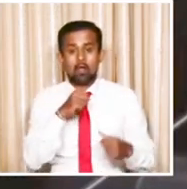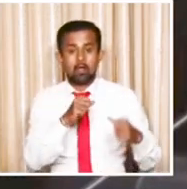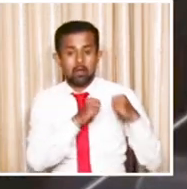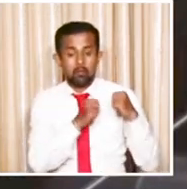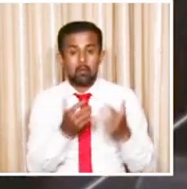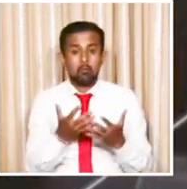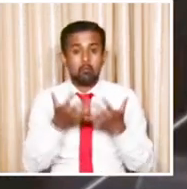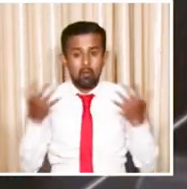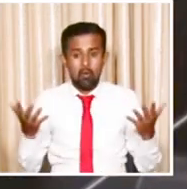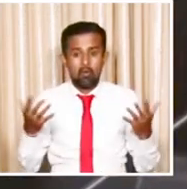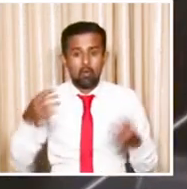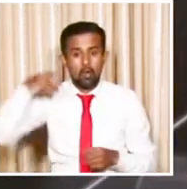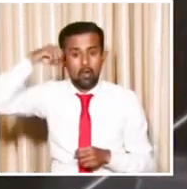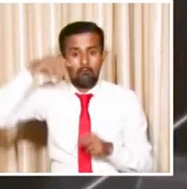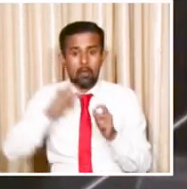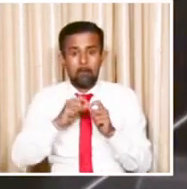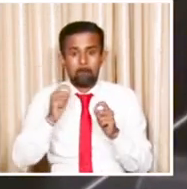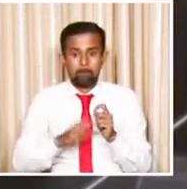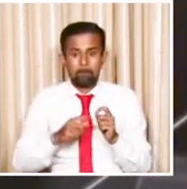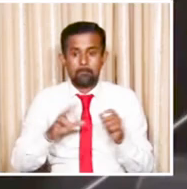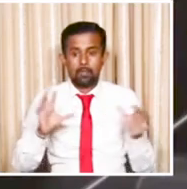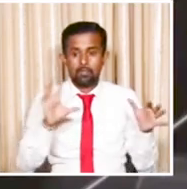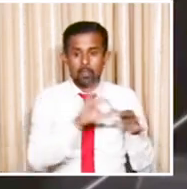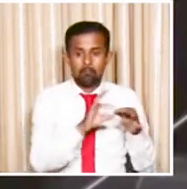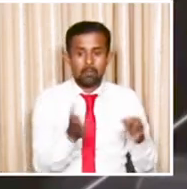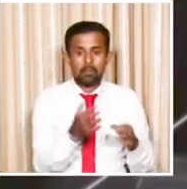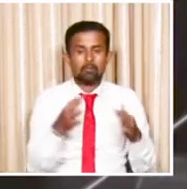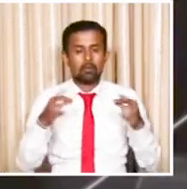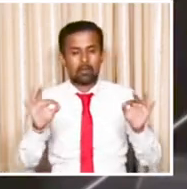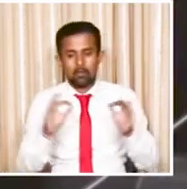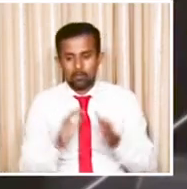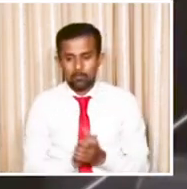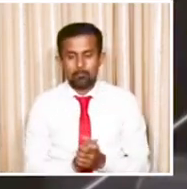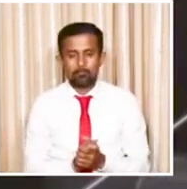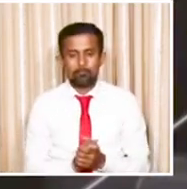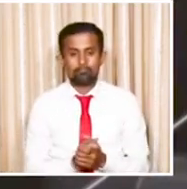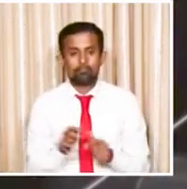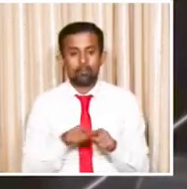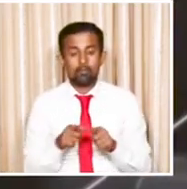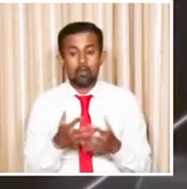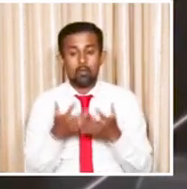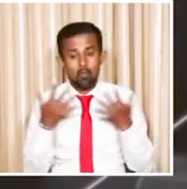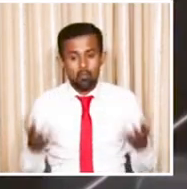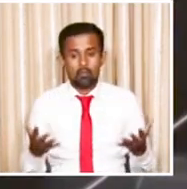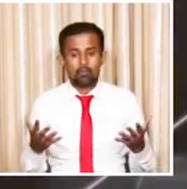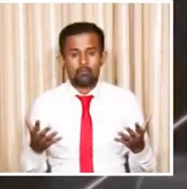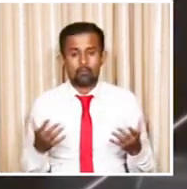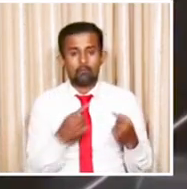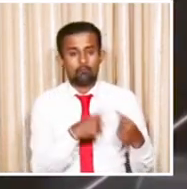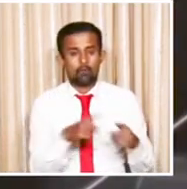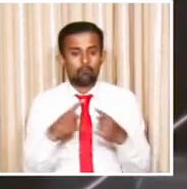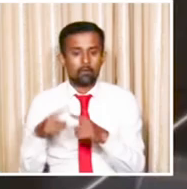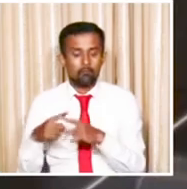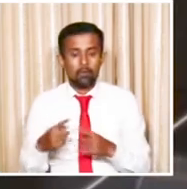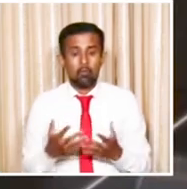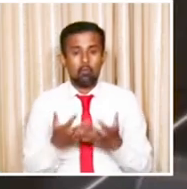ගණනාවක් තියෙනවා. විදුලි බල මණ්ඩලයෙන් ලයිට් කනෙක්ෂන් එකක් ගන්න ගියාම ඒක නිකන් මේ වගේ ගොඩක් දේවල් විවිධ විවිධ විවිධ